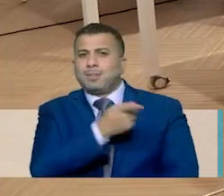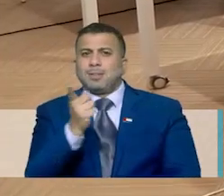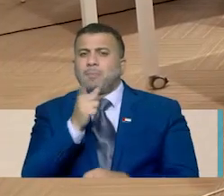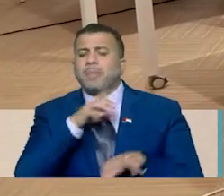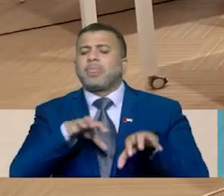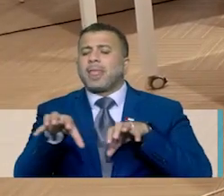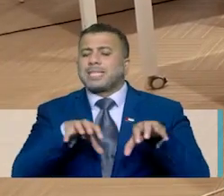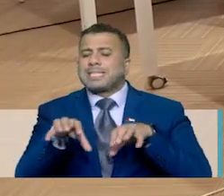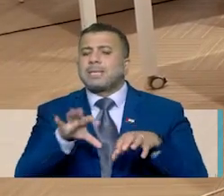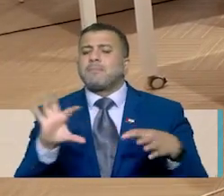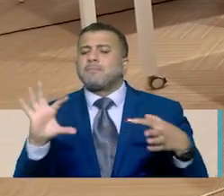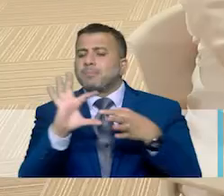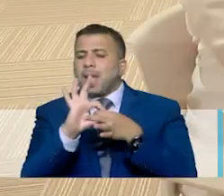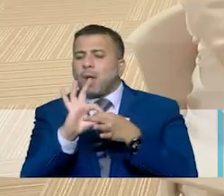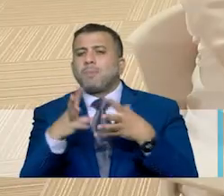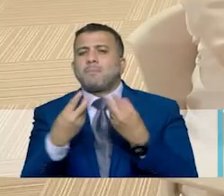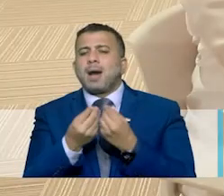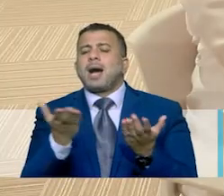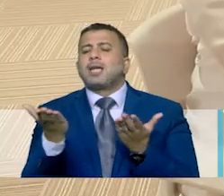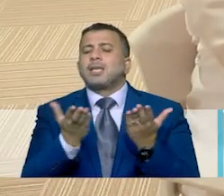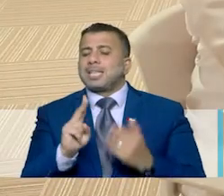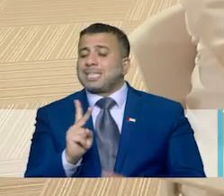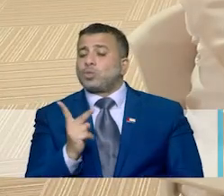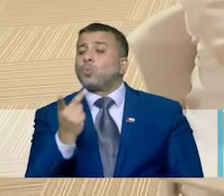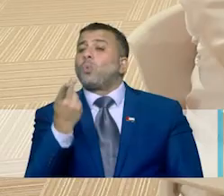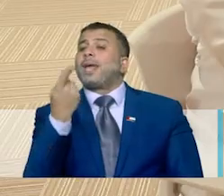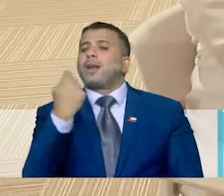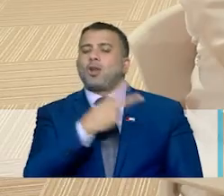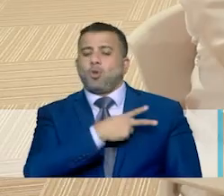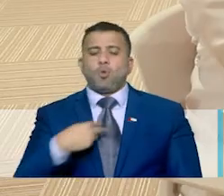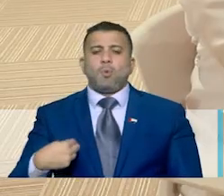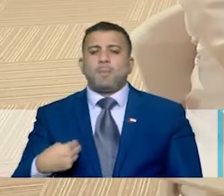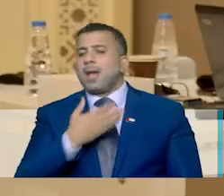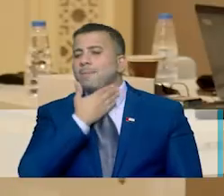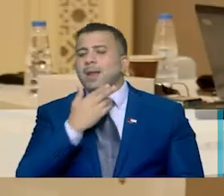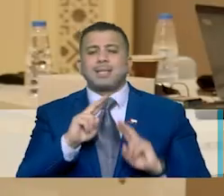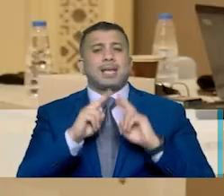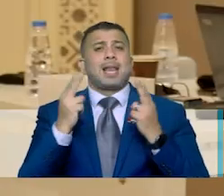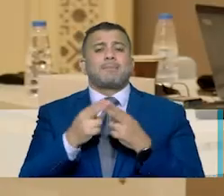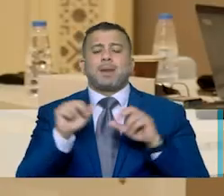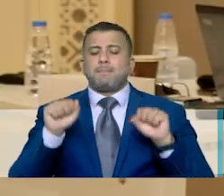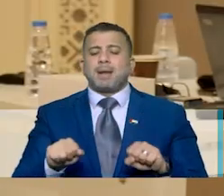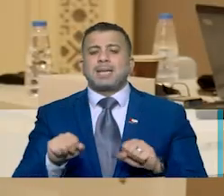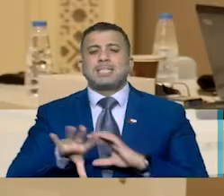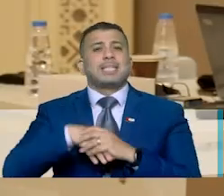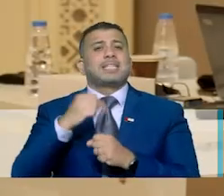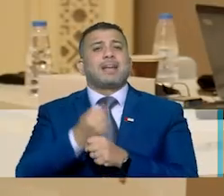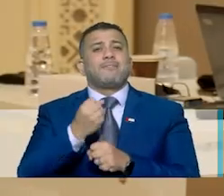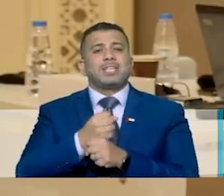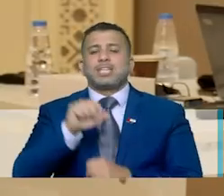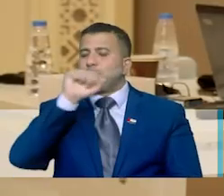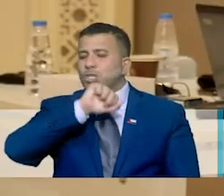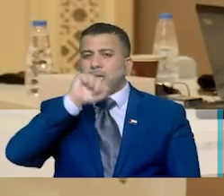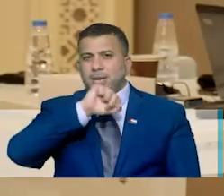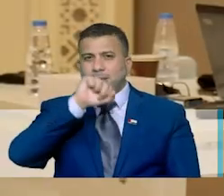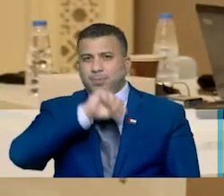بالتنسيق والتعاون مع إدارة التطوير الحكومي بالأمانة العامة للمجلس التنفيذي